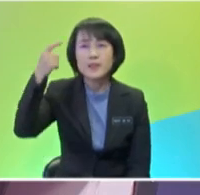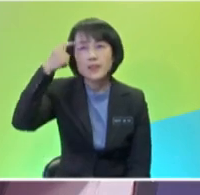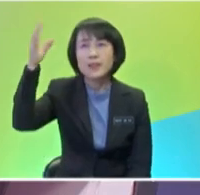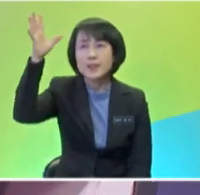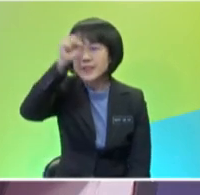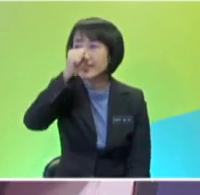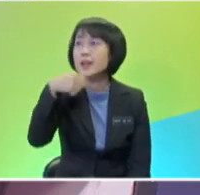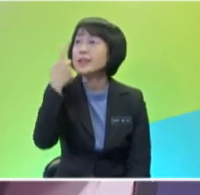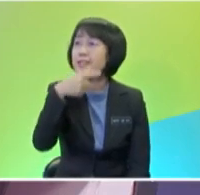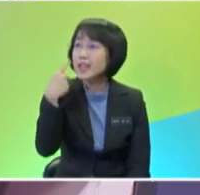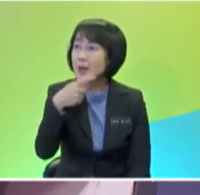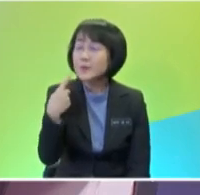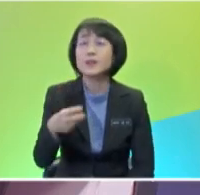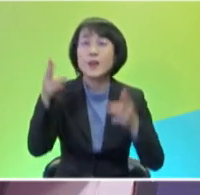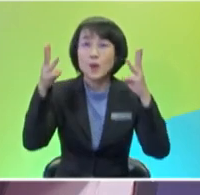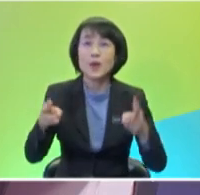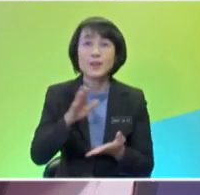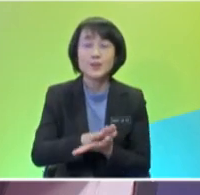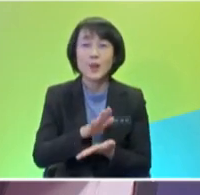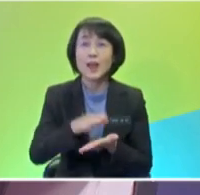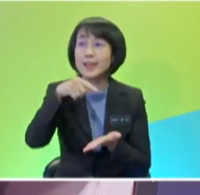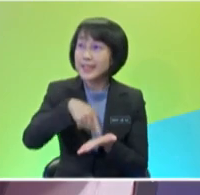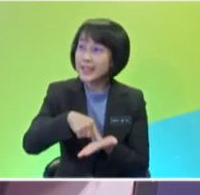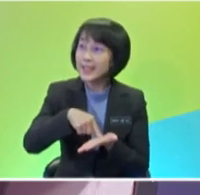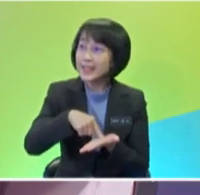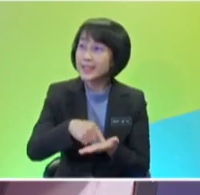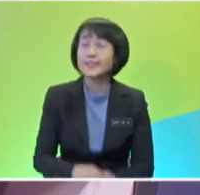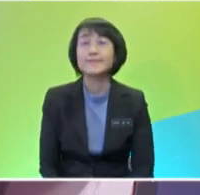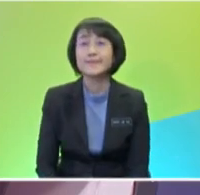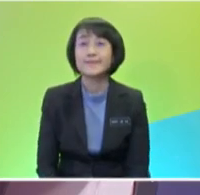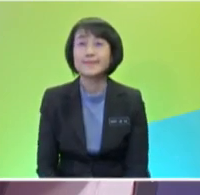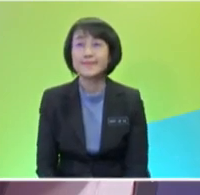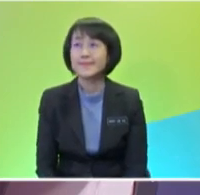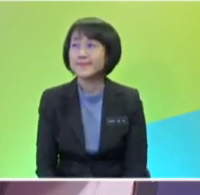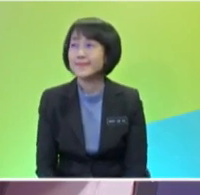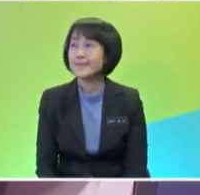Siapakah gerangan warga sekolah ini dia mengajar dari